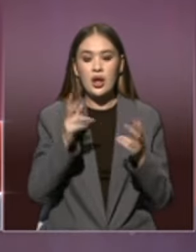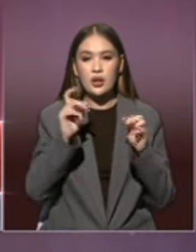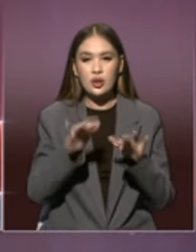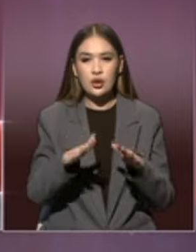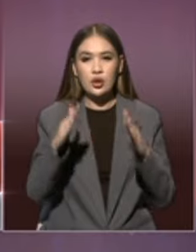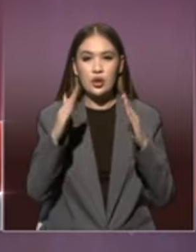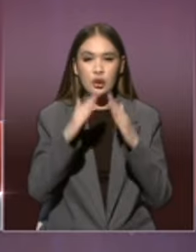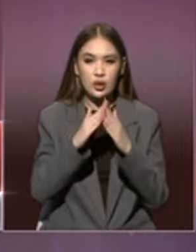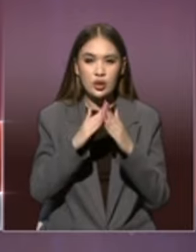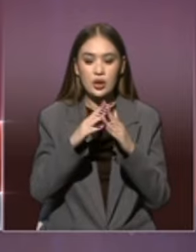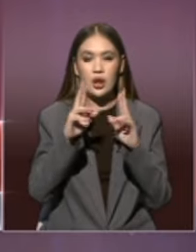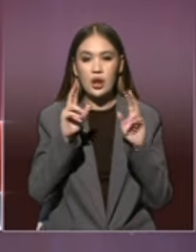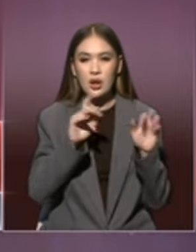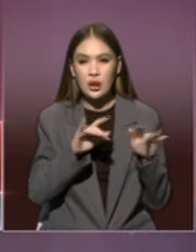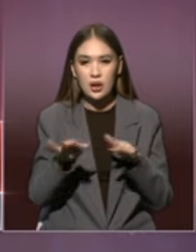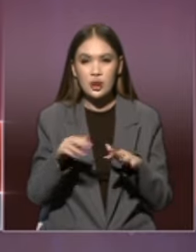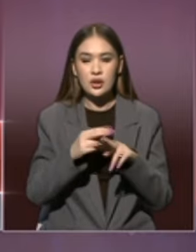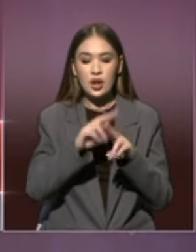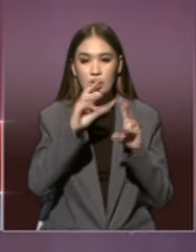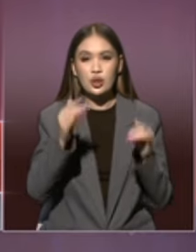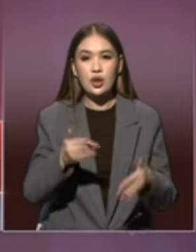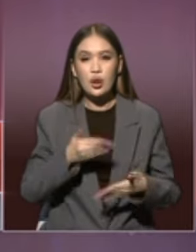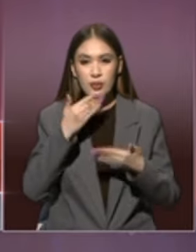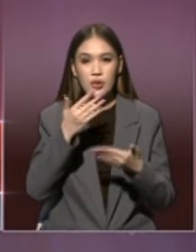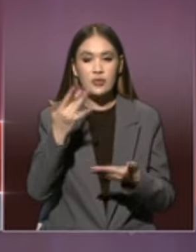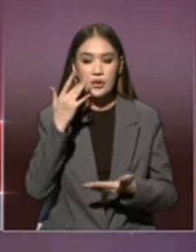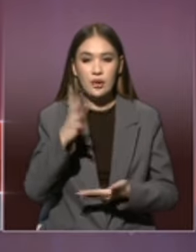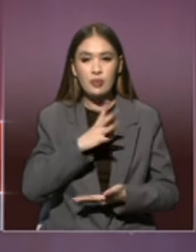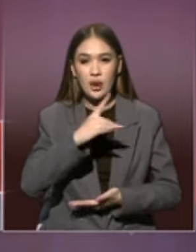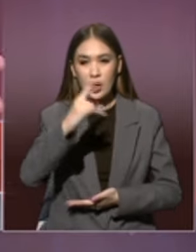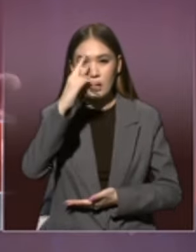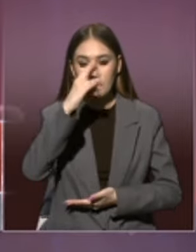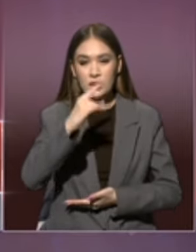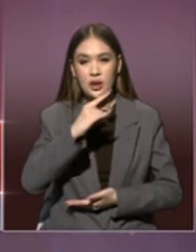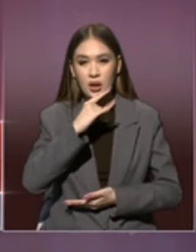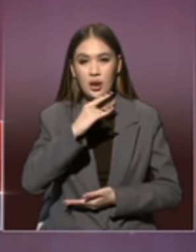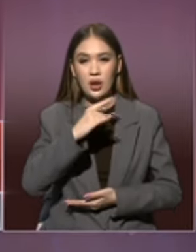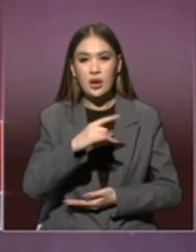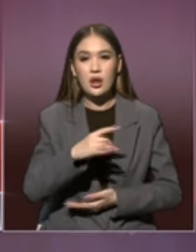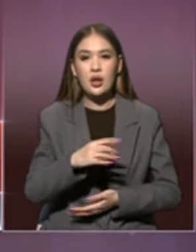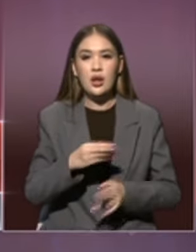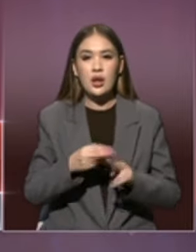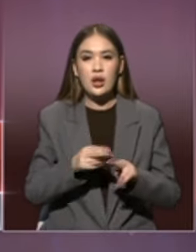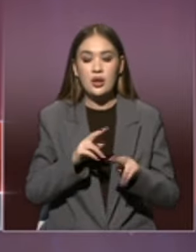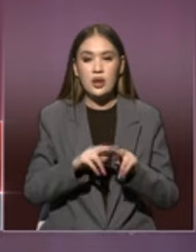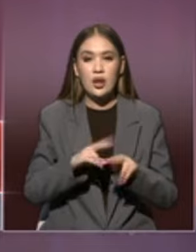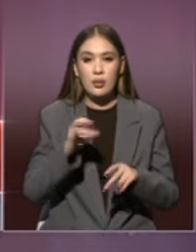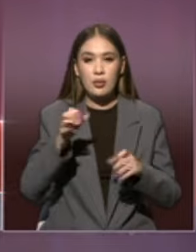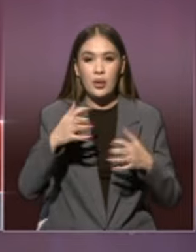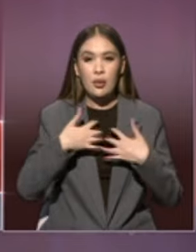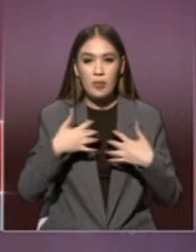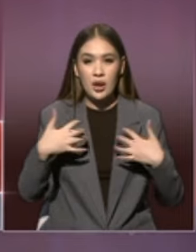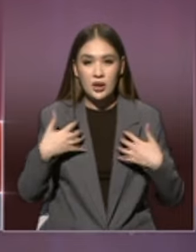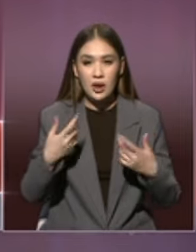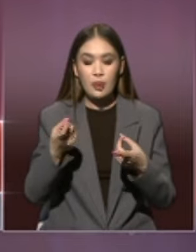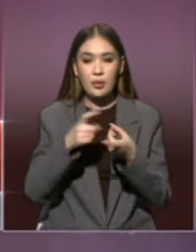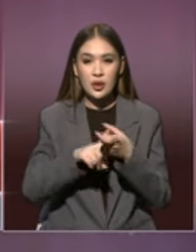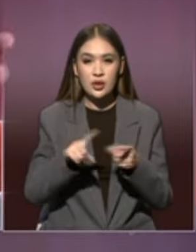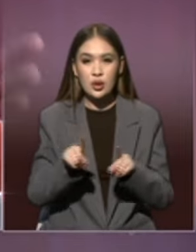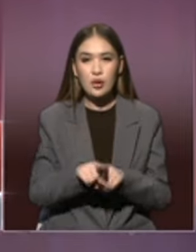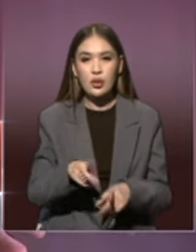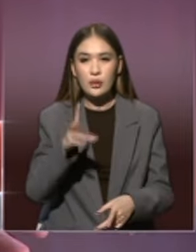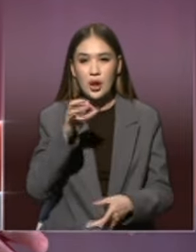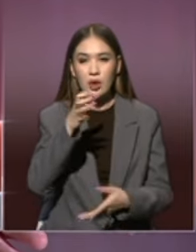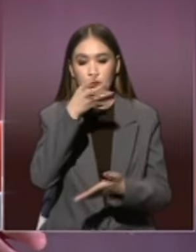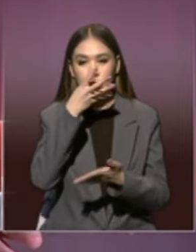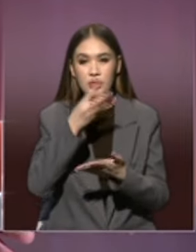жай үйің аман ба деп қазақ қол алысып амандасқан ғой. Ал енді малға байланысты да айырылған қазақ өзінің күнін ертең